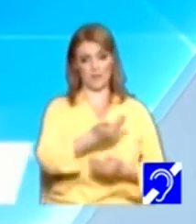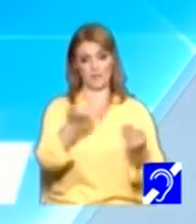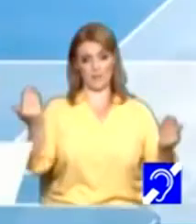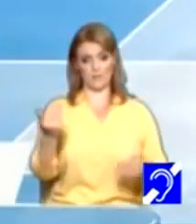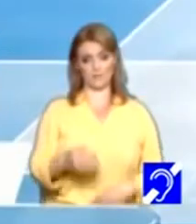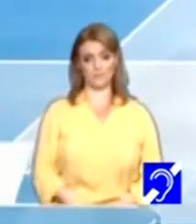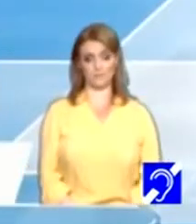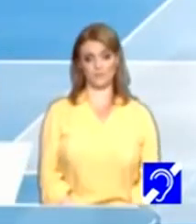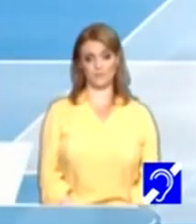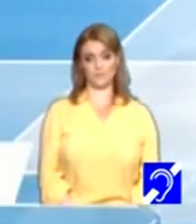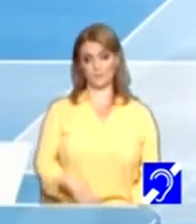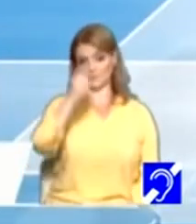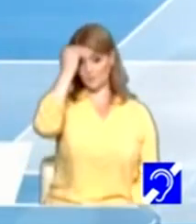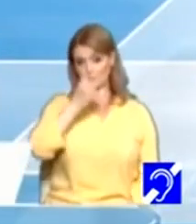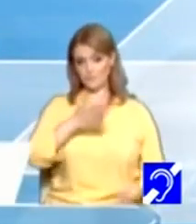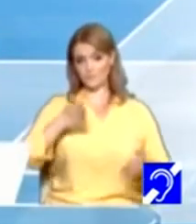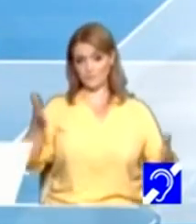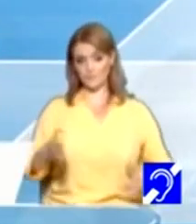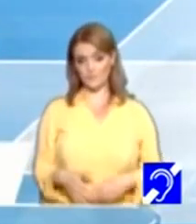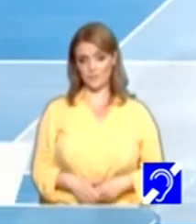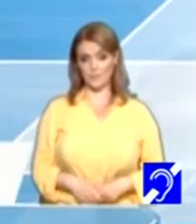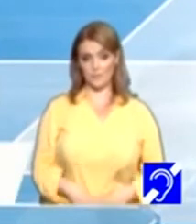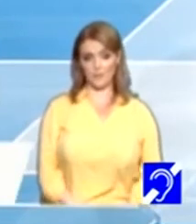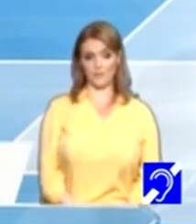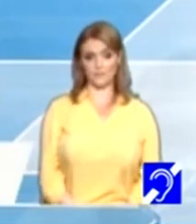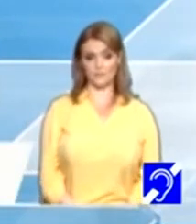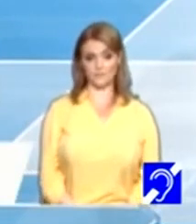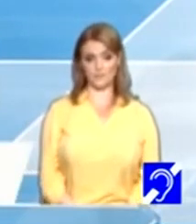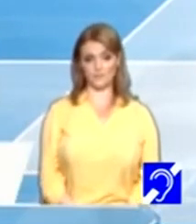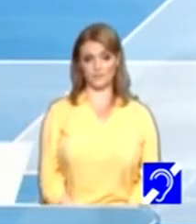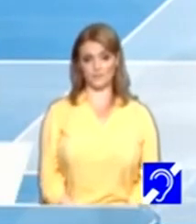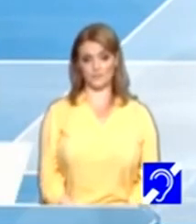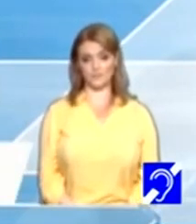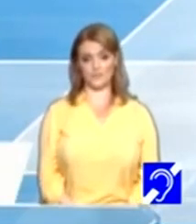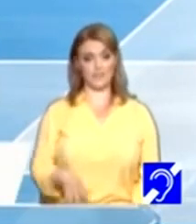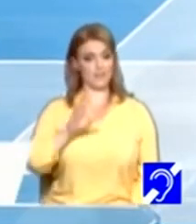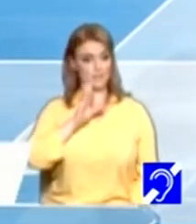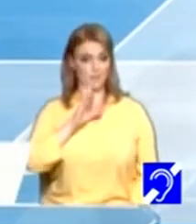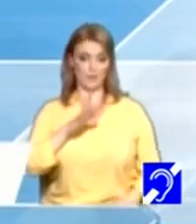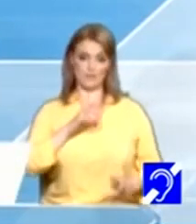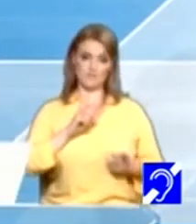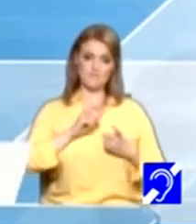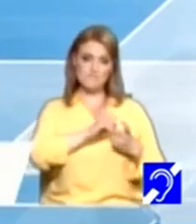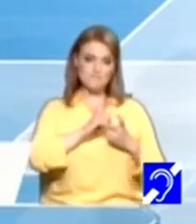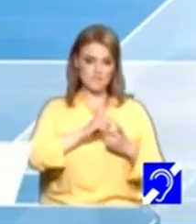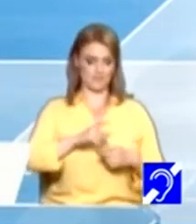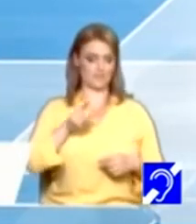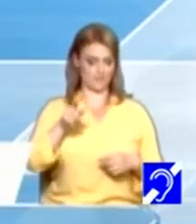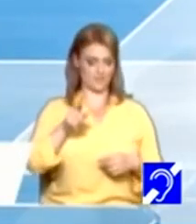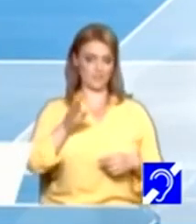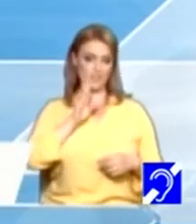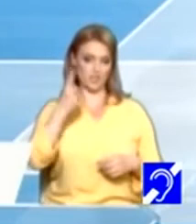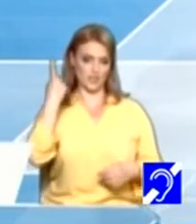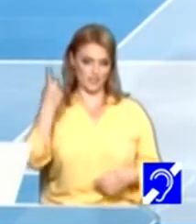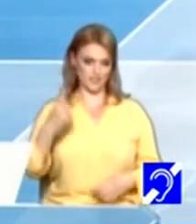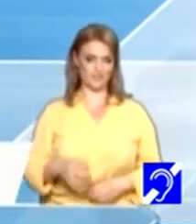11 ne vedem. Vă mulțumesc, doamna Revin, pentru că ați fost atât de bătăioasă într-o companie a